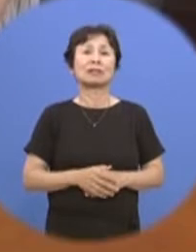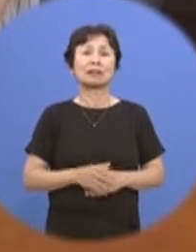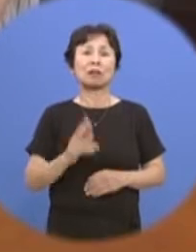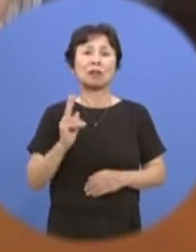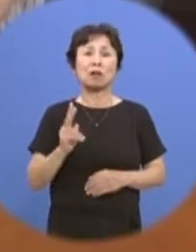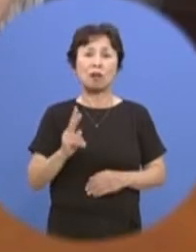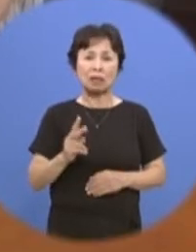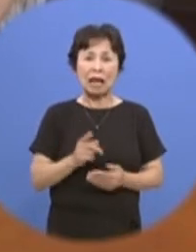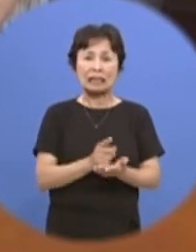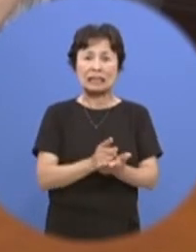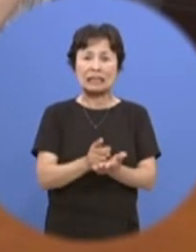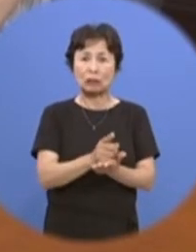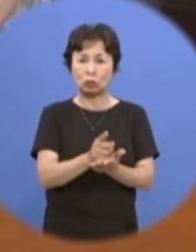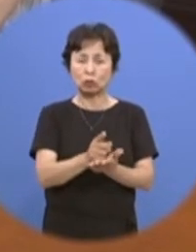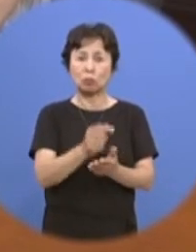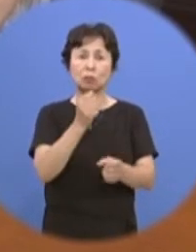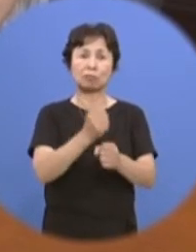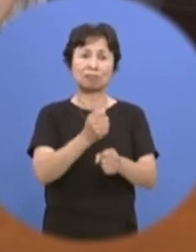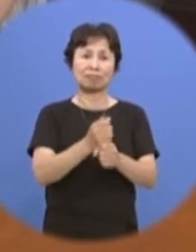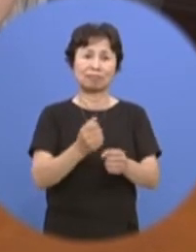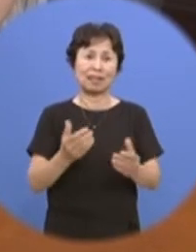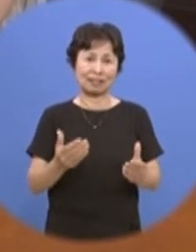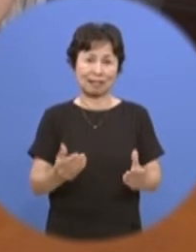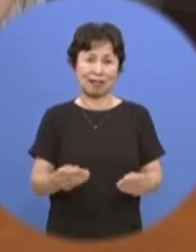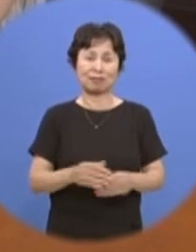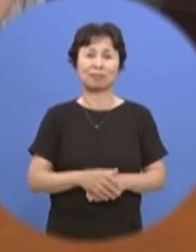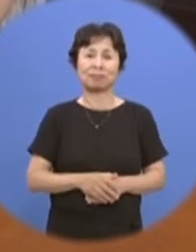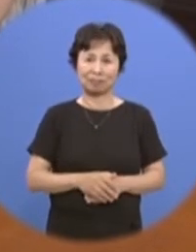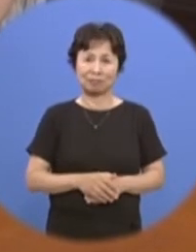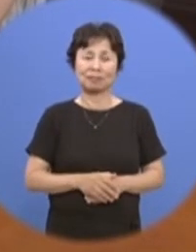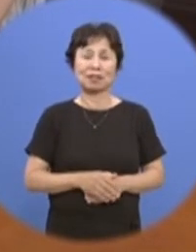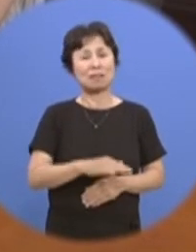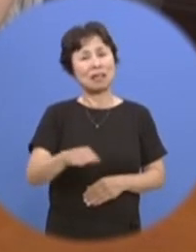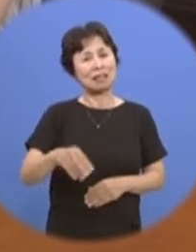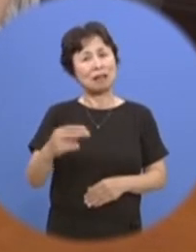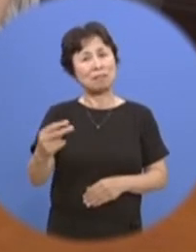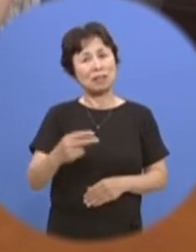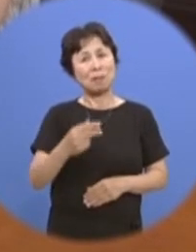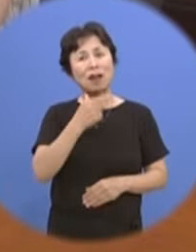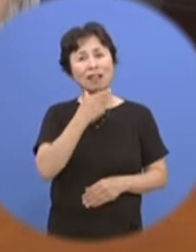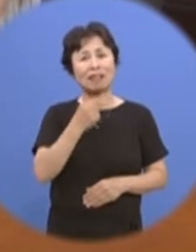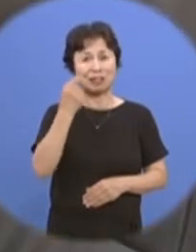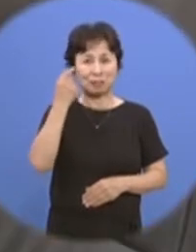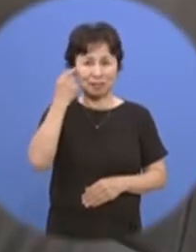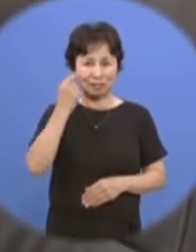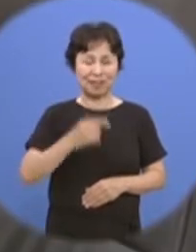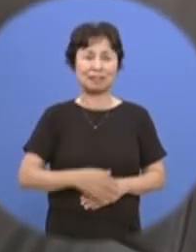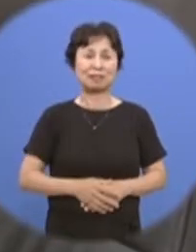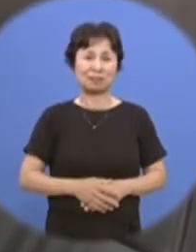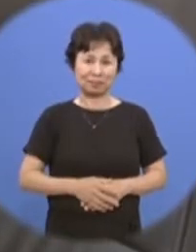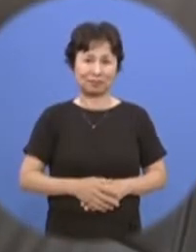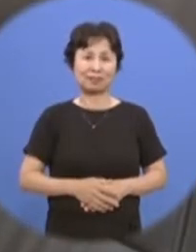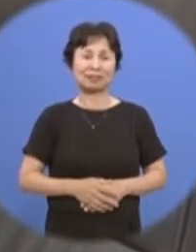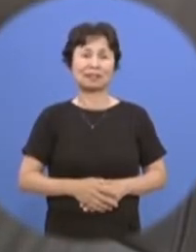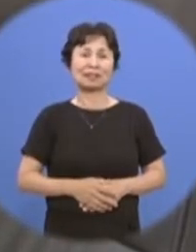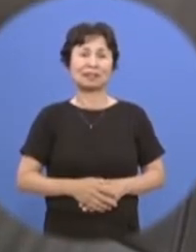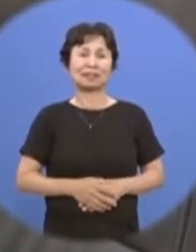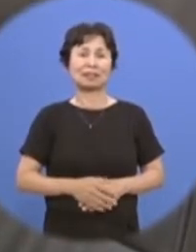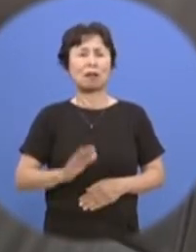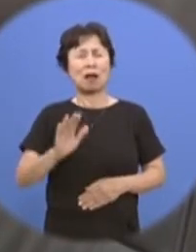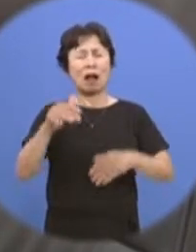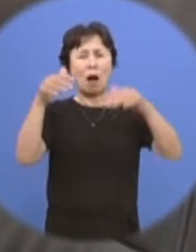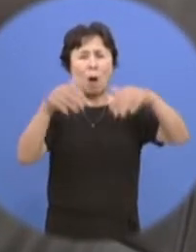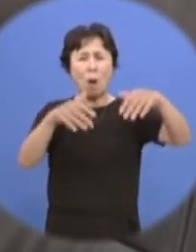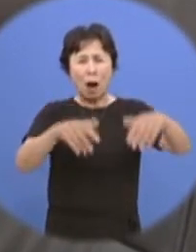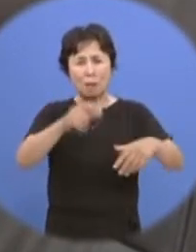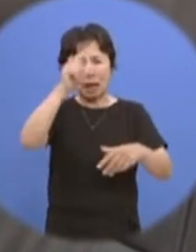う地図もちゃんと作ってあるんです、はい、そういうことをね皆さん見ていただいたらいいと思います。 そうですね、うん、まあ、これからの季節大雨警